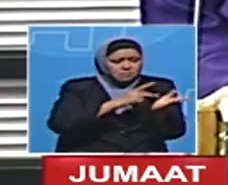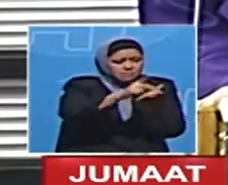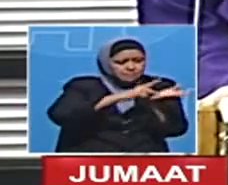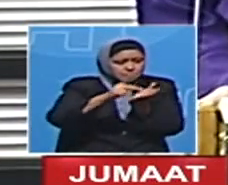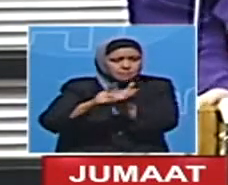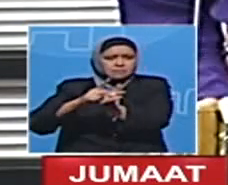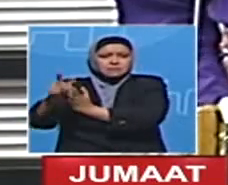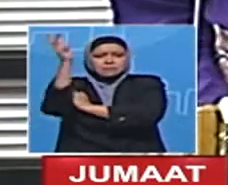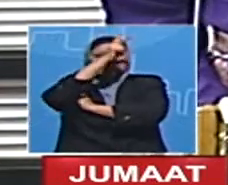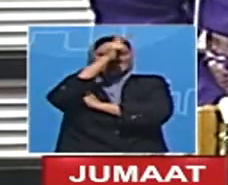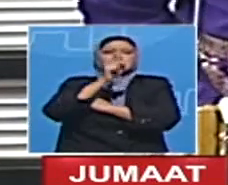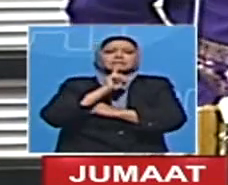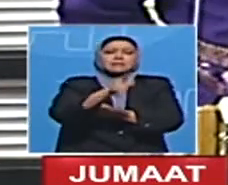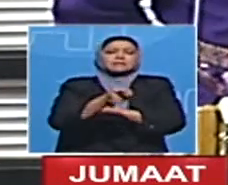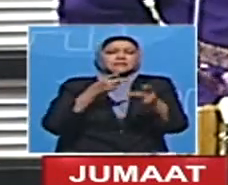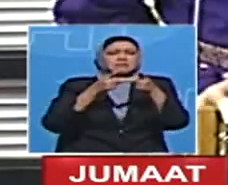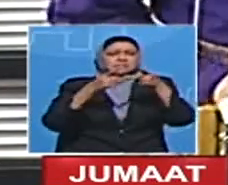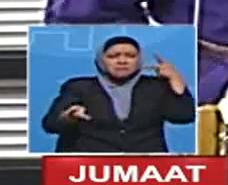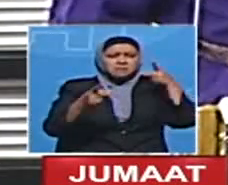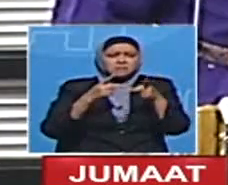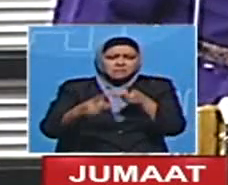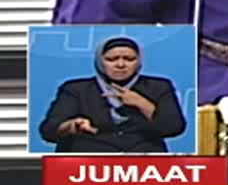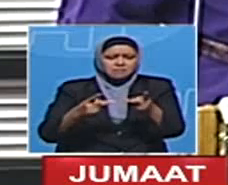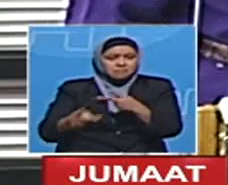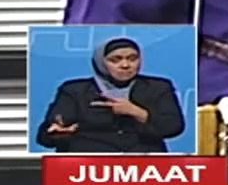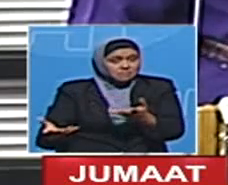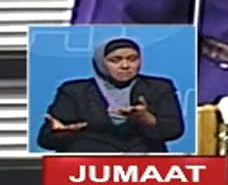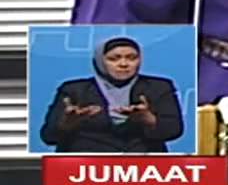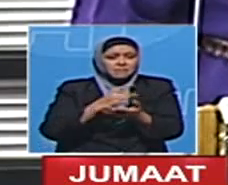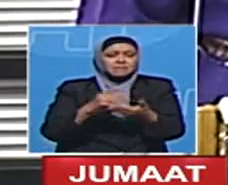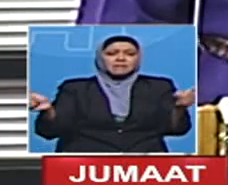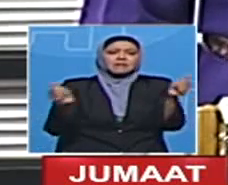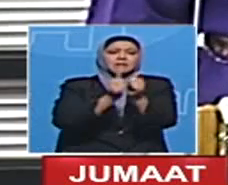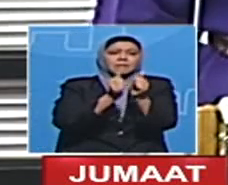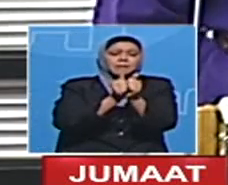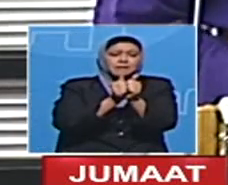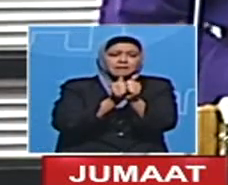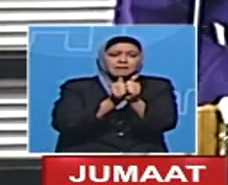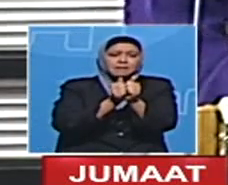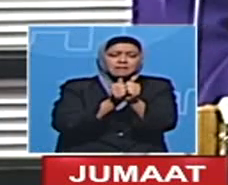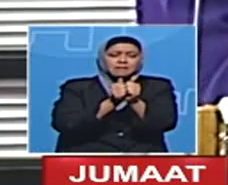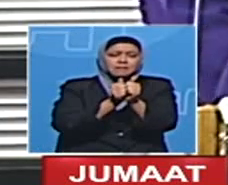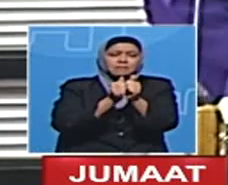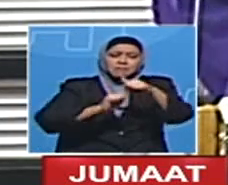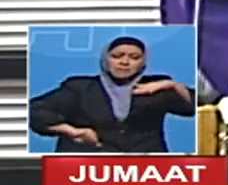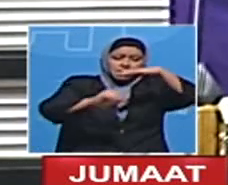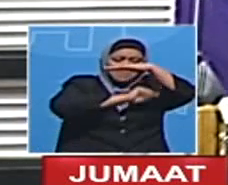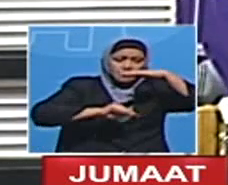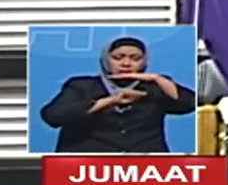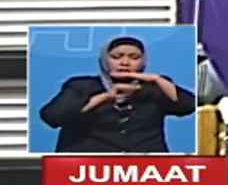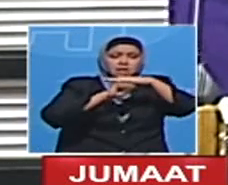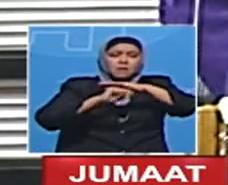kerajaan yang dikatakan tidak berhemah makanya berdasarkan ahwal yang dihebah-hebahkan itu